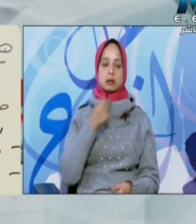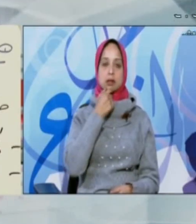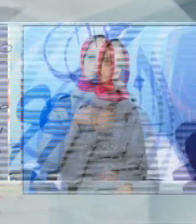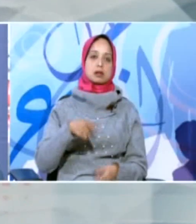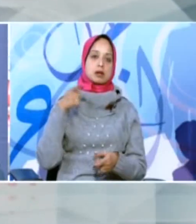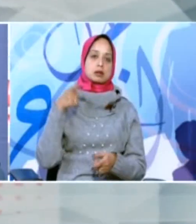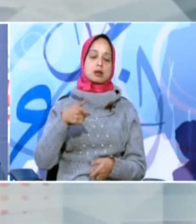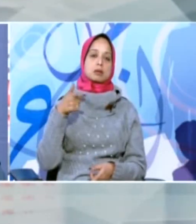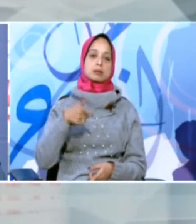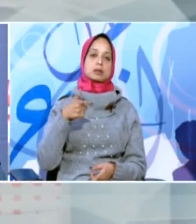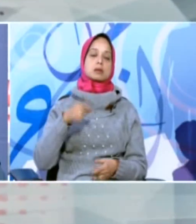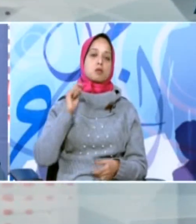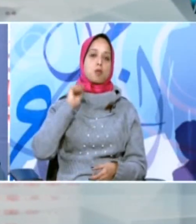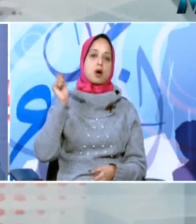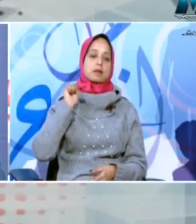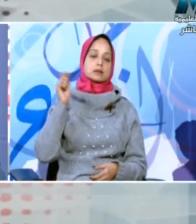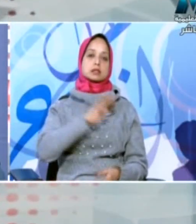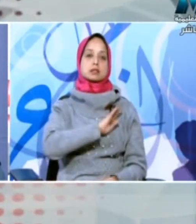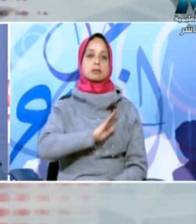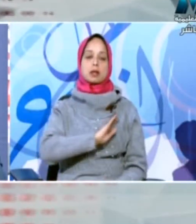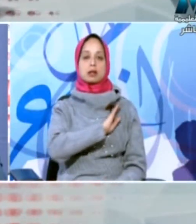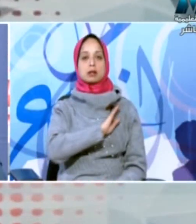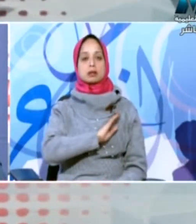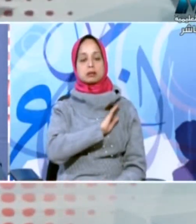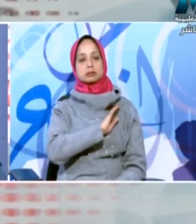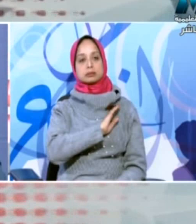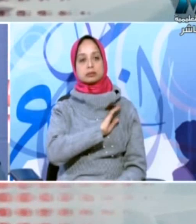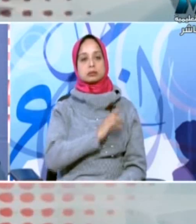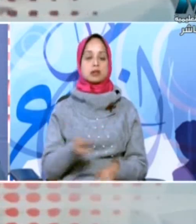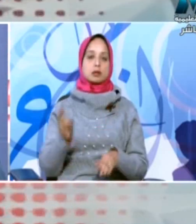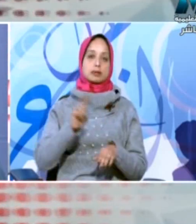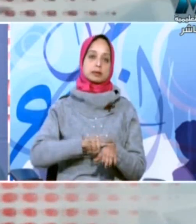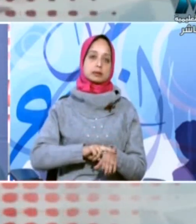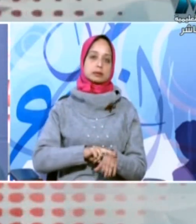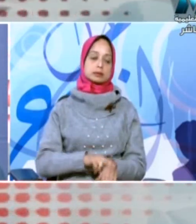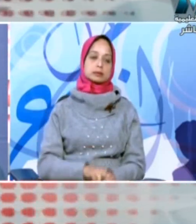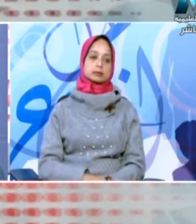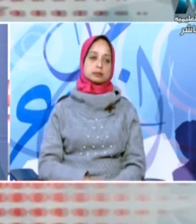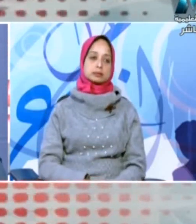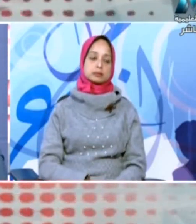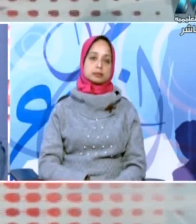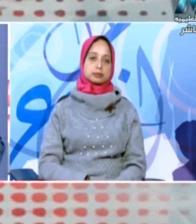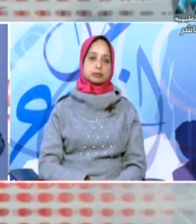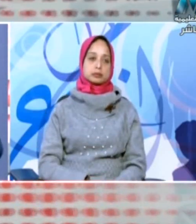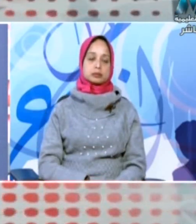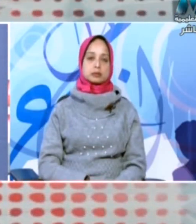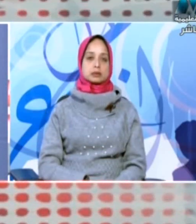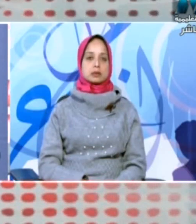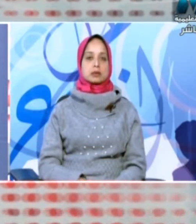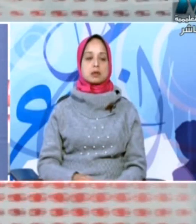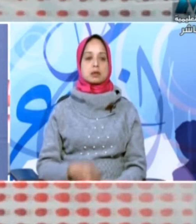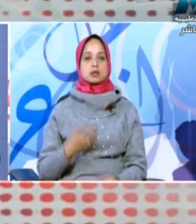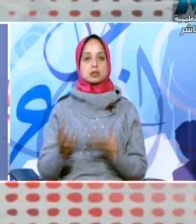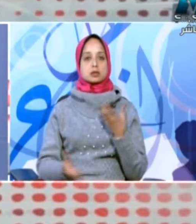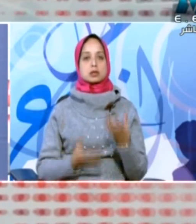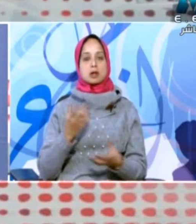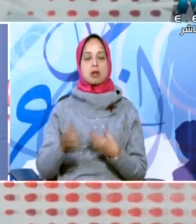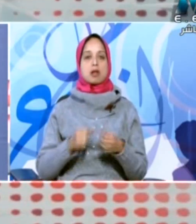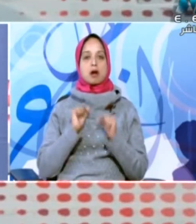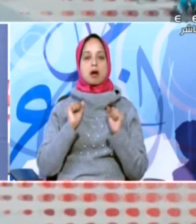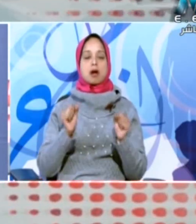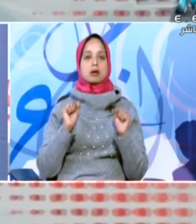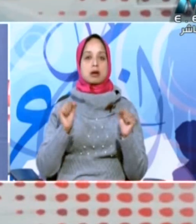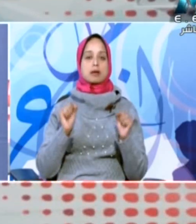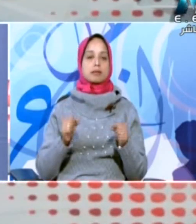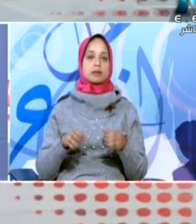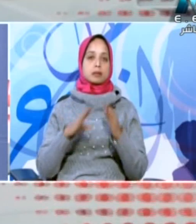بعد ذلك ضرب المحافظة وبعد ذلك ادى الى اشتعال الحركة في مصر